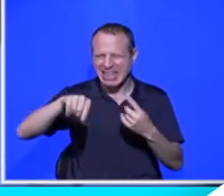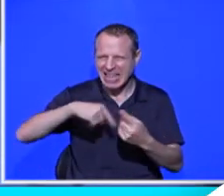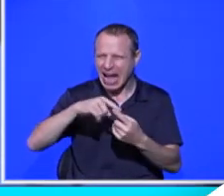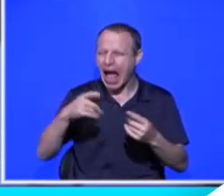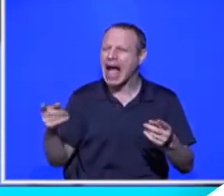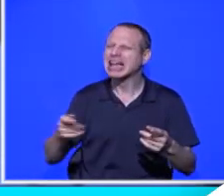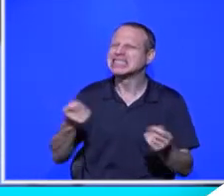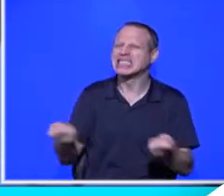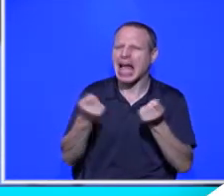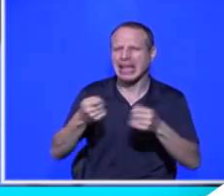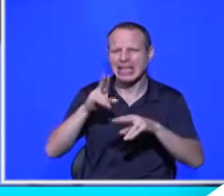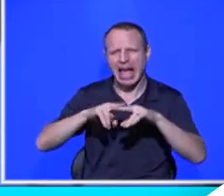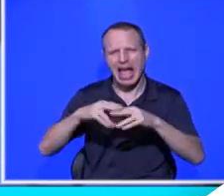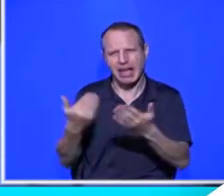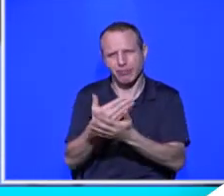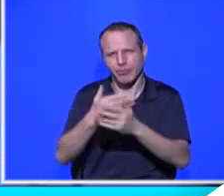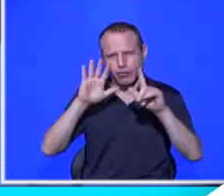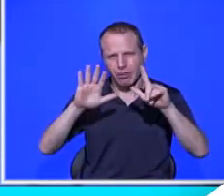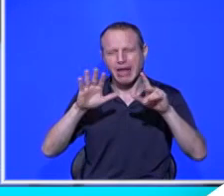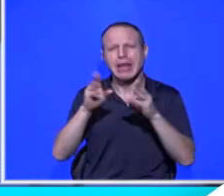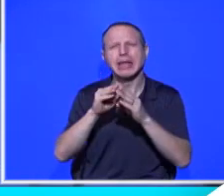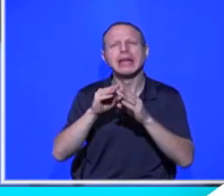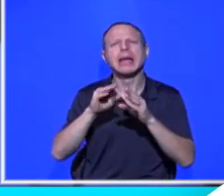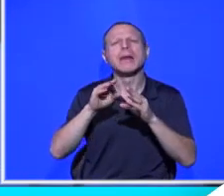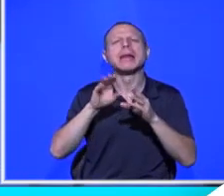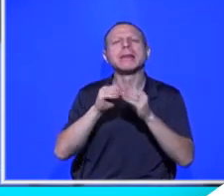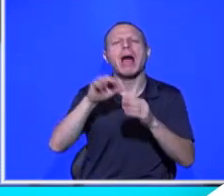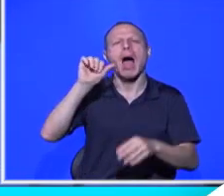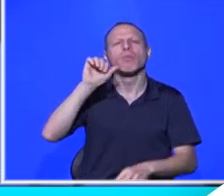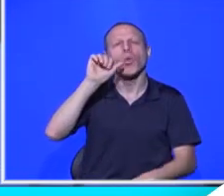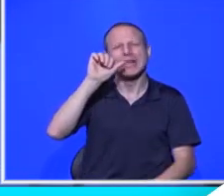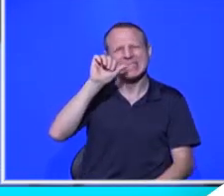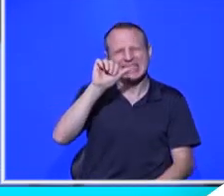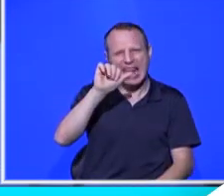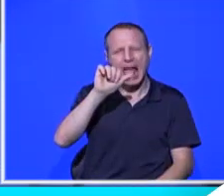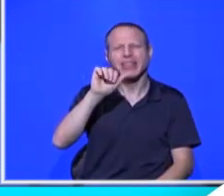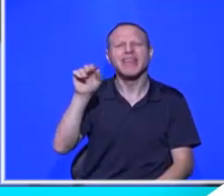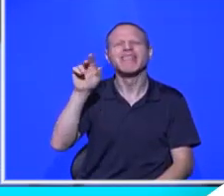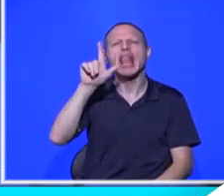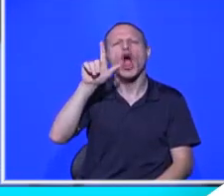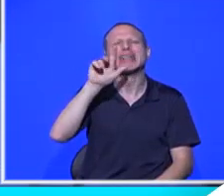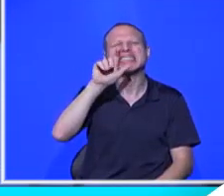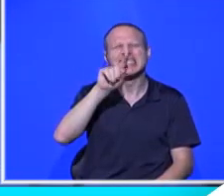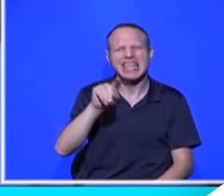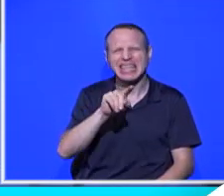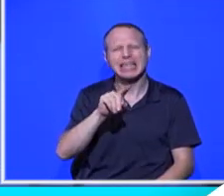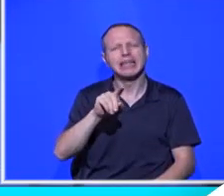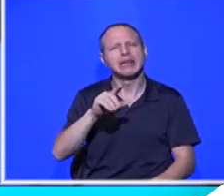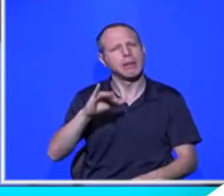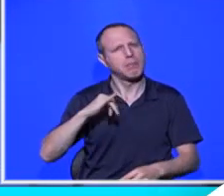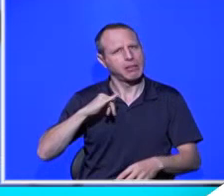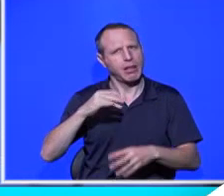אחרי המהדורה בשבע עם אבו וילן וליאור מאירי, עם הליכודניקים החדשים, יהיה מאוד מעניין ומונולוג